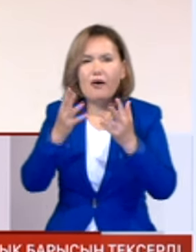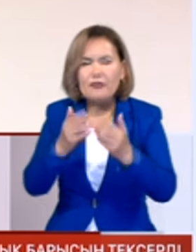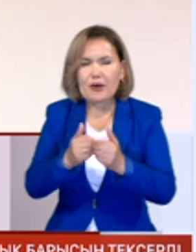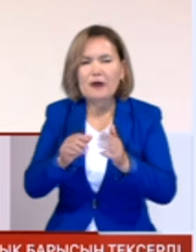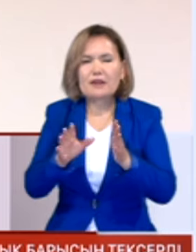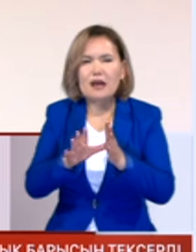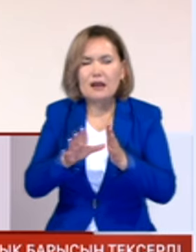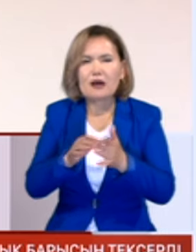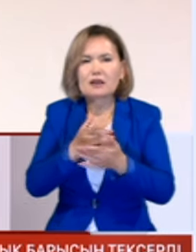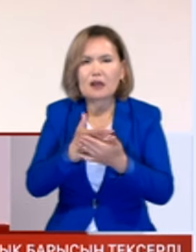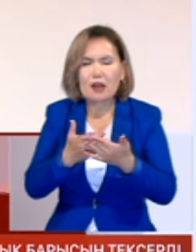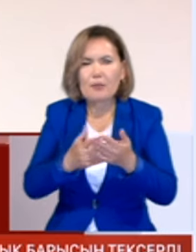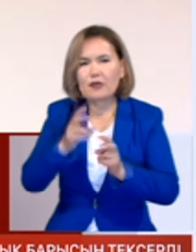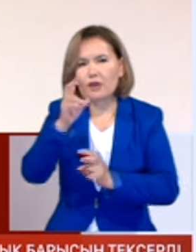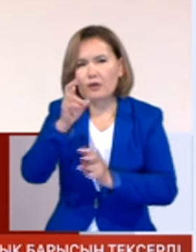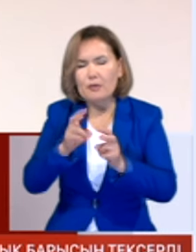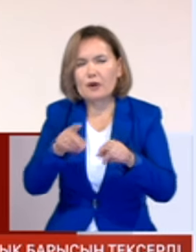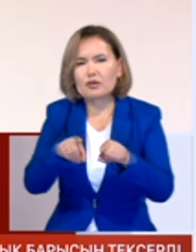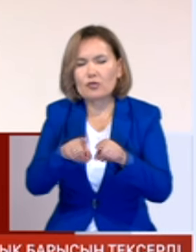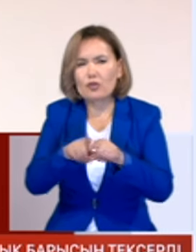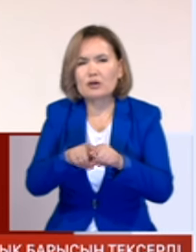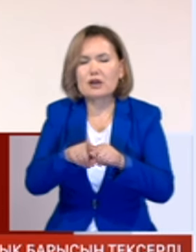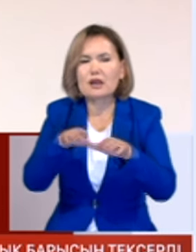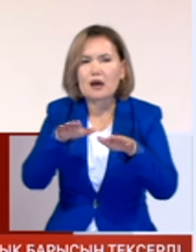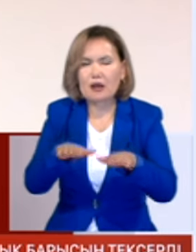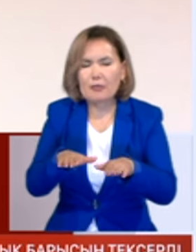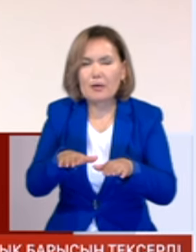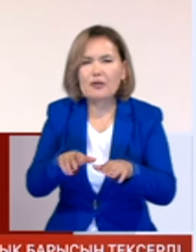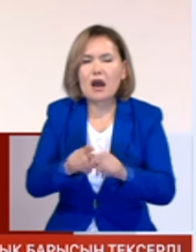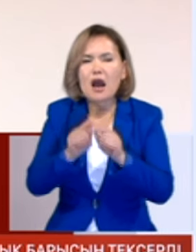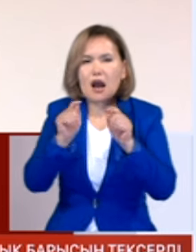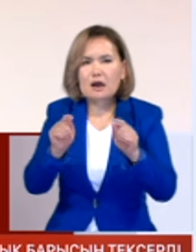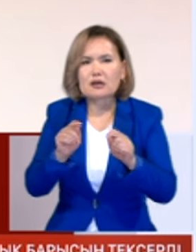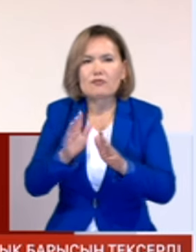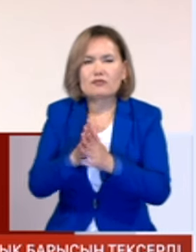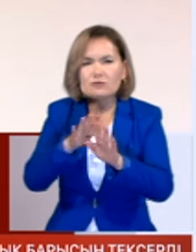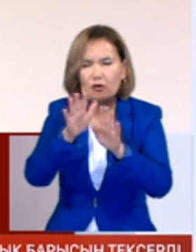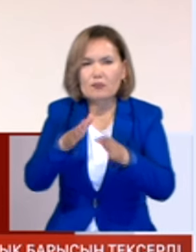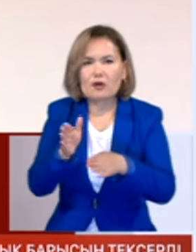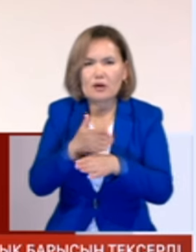құралдары, аккумуляторлар, мотор майлары, басқа да тауарлар.